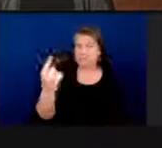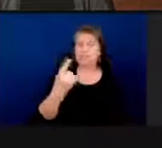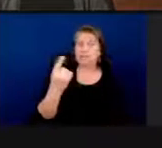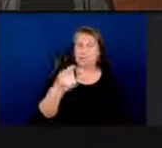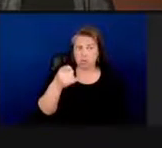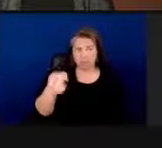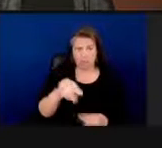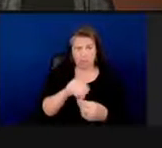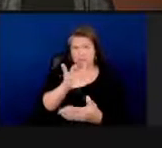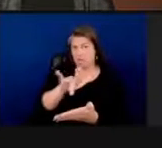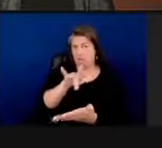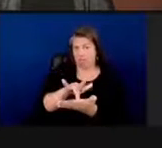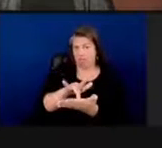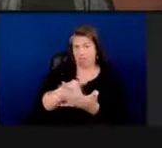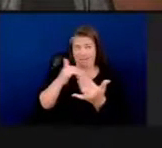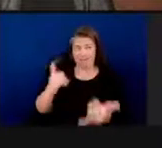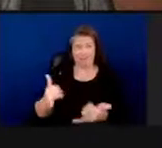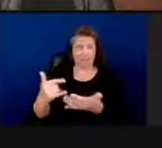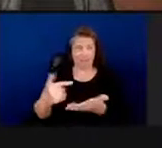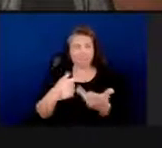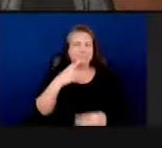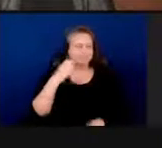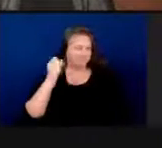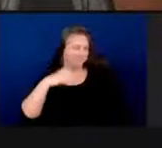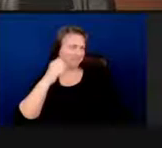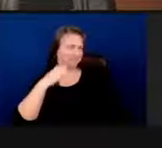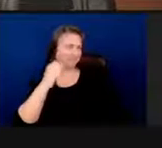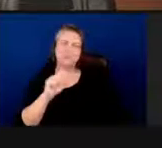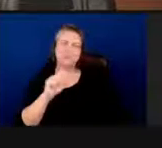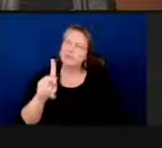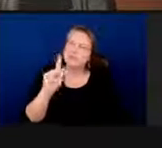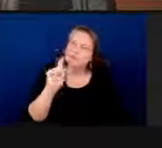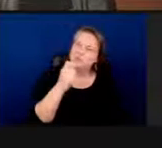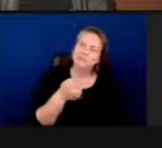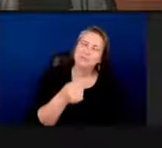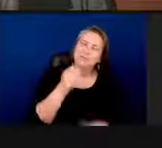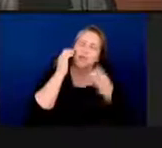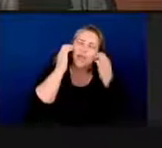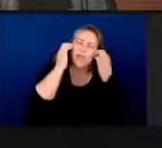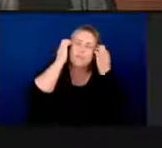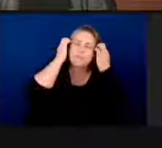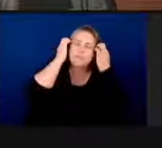في الأسبوعين أو الثلاثة المقبلة.